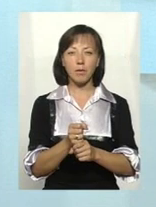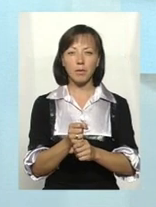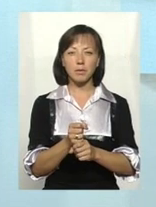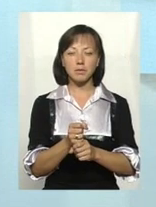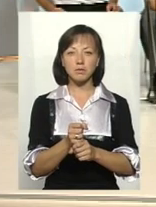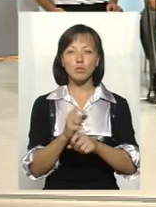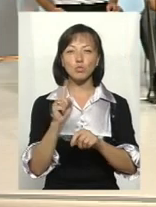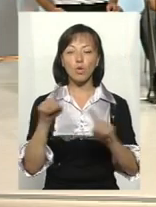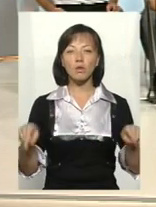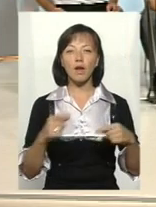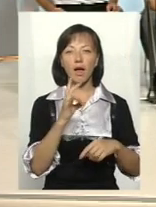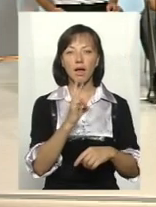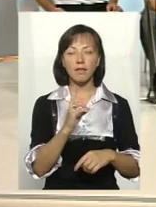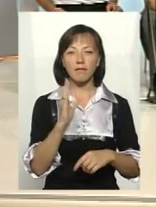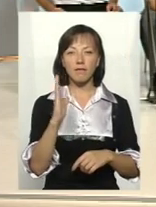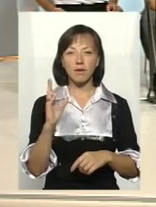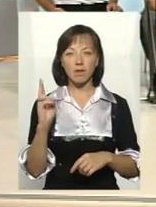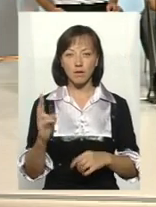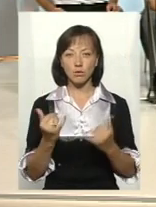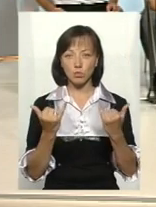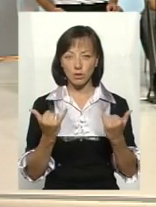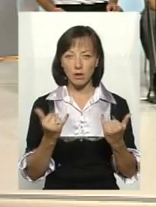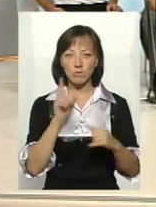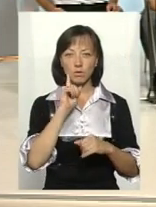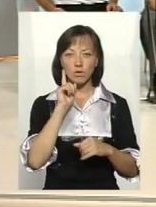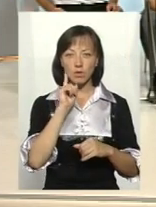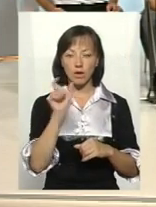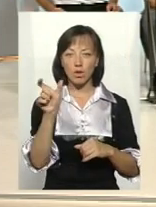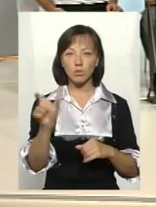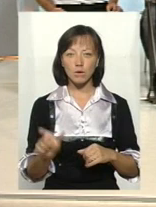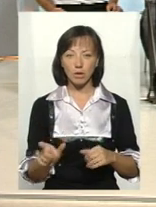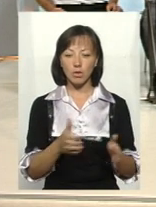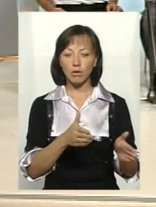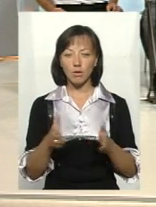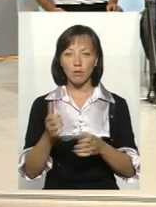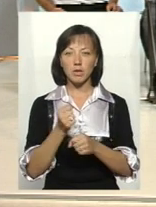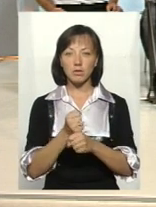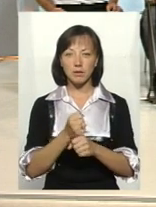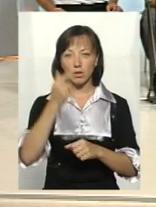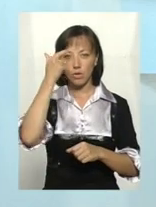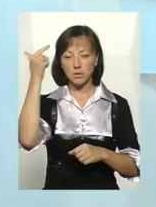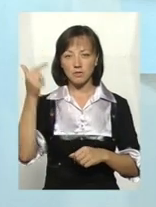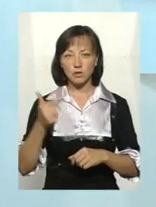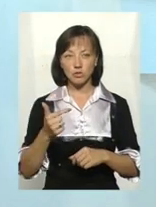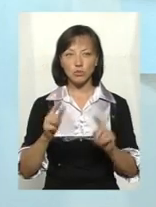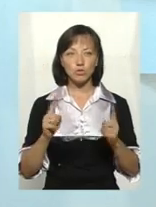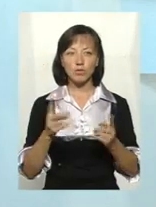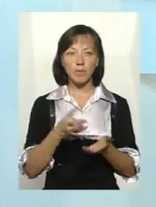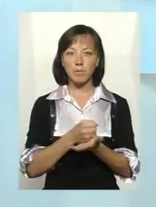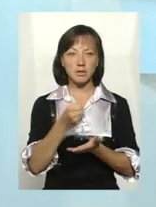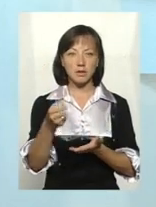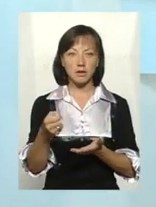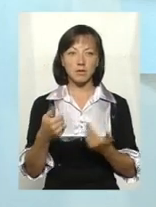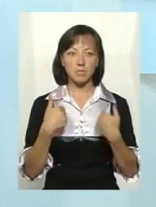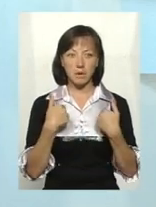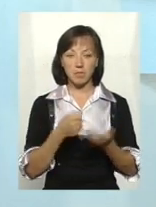навчально-виховний комплекс. Сучасна, молода дитина, готова працювати, освічена. Чому її не призначити? І